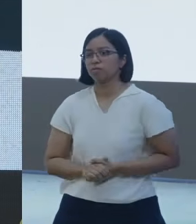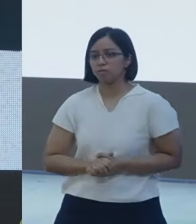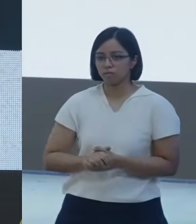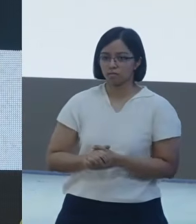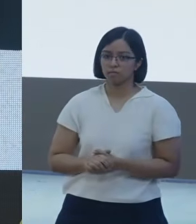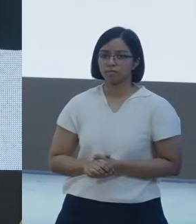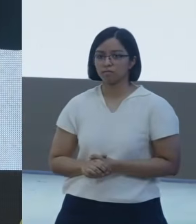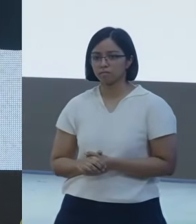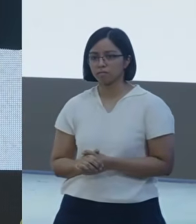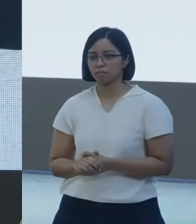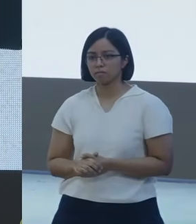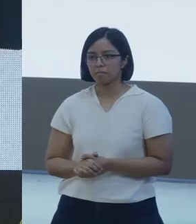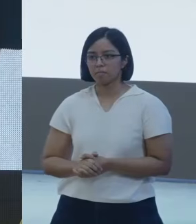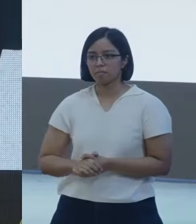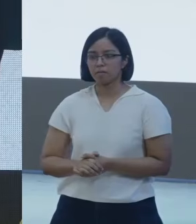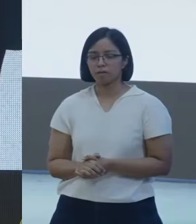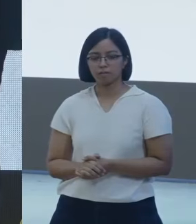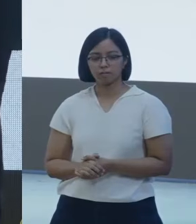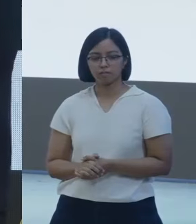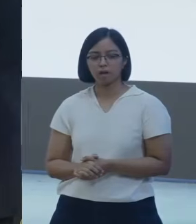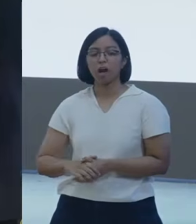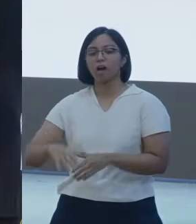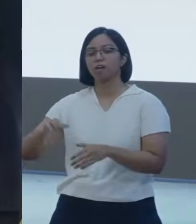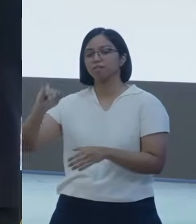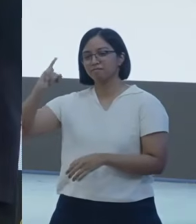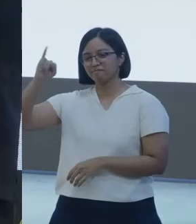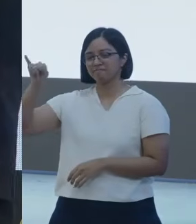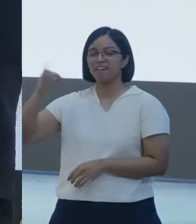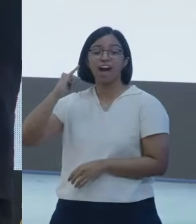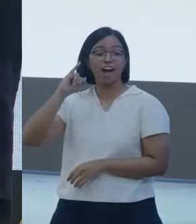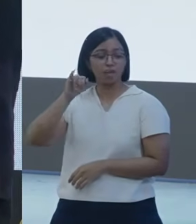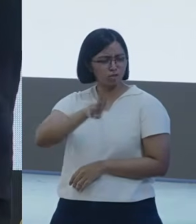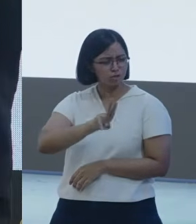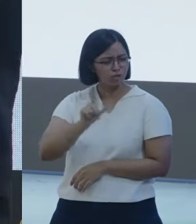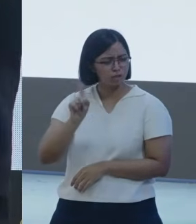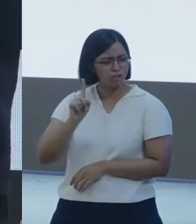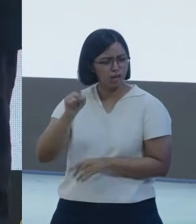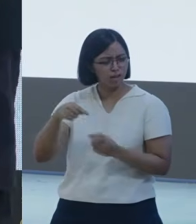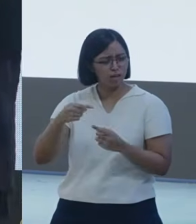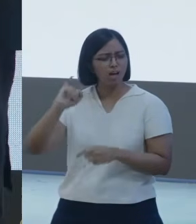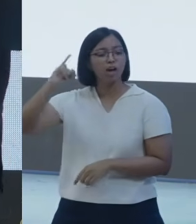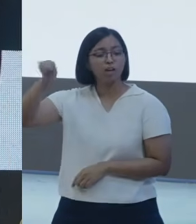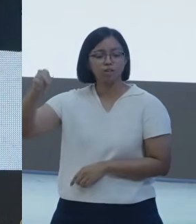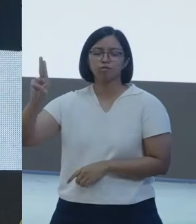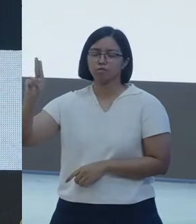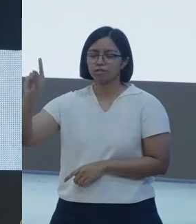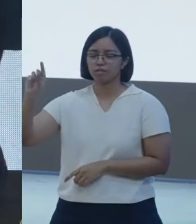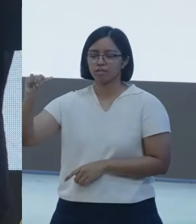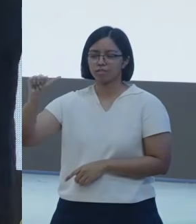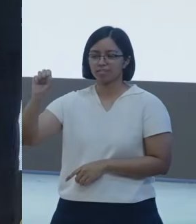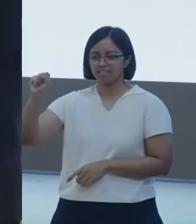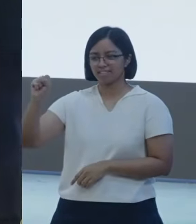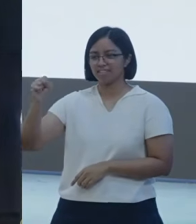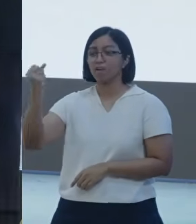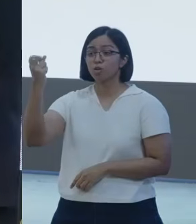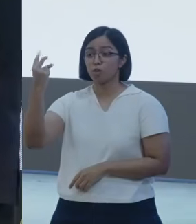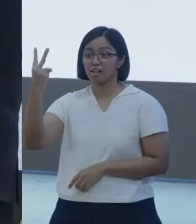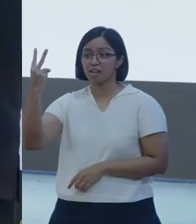sa pagkakanulo ni Judas, naging 12 minus